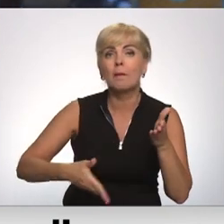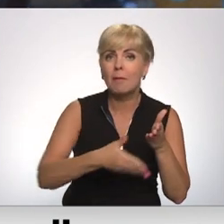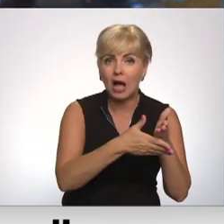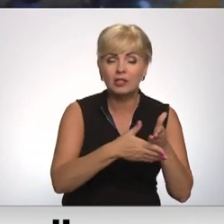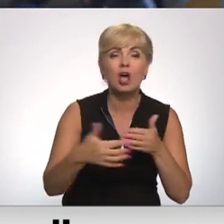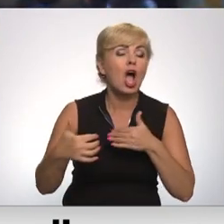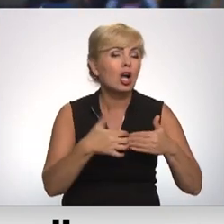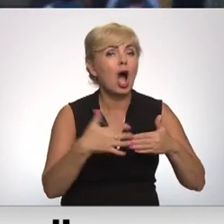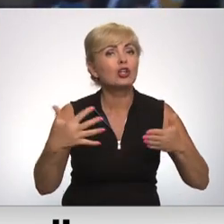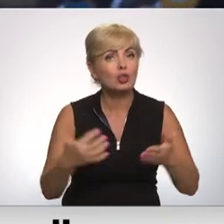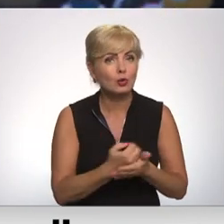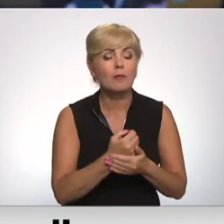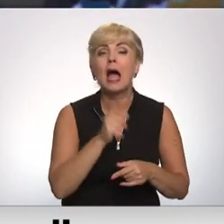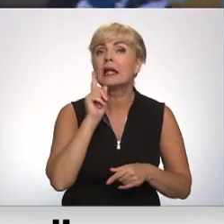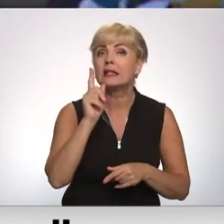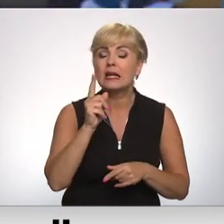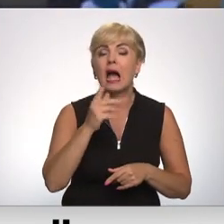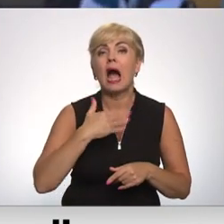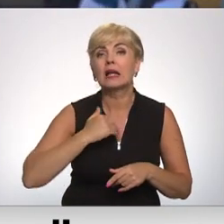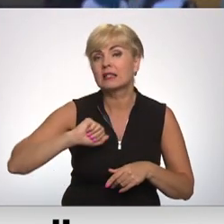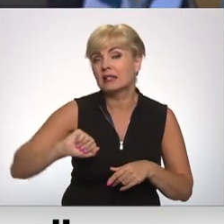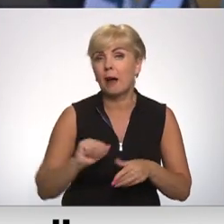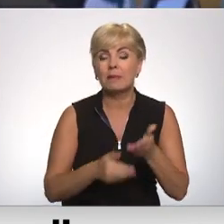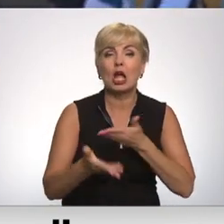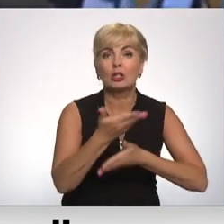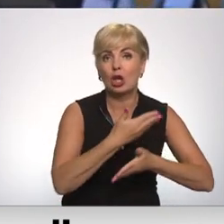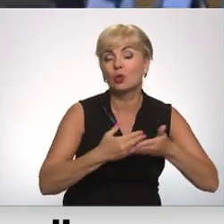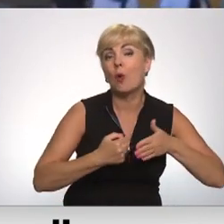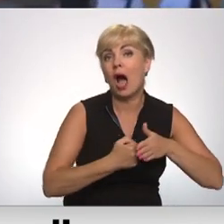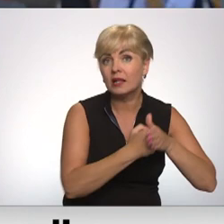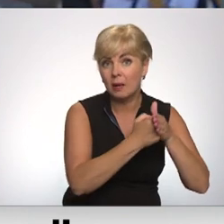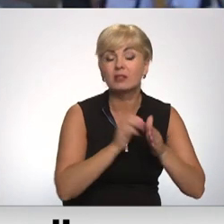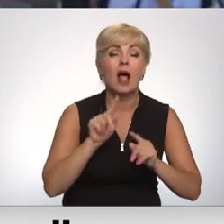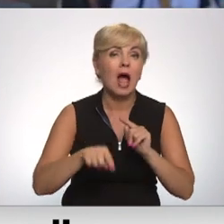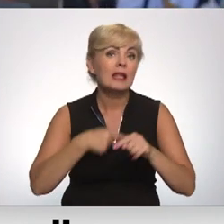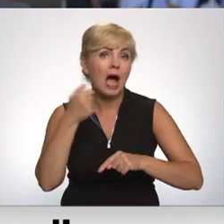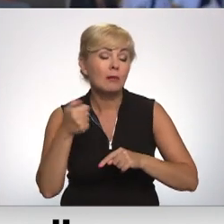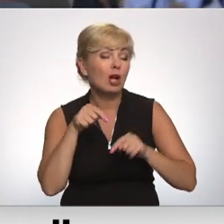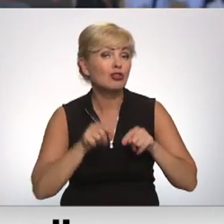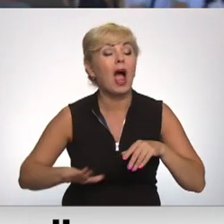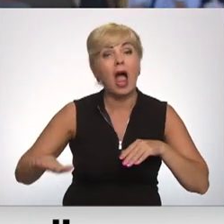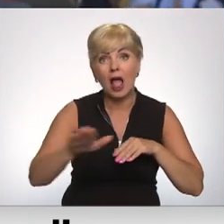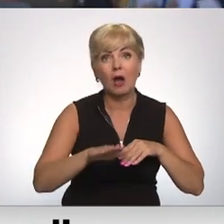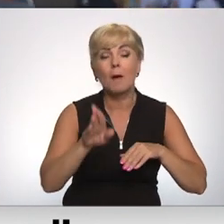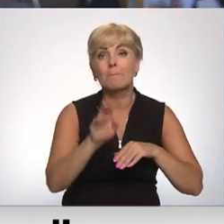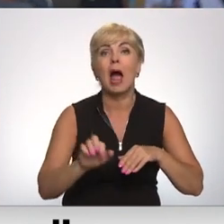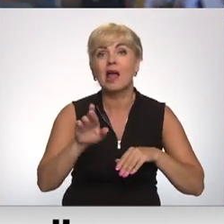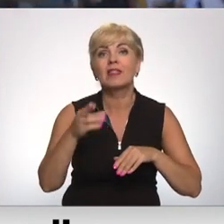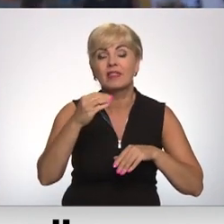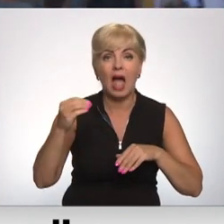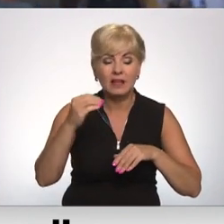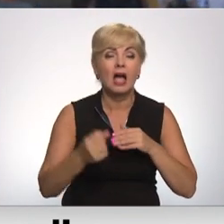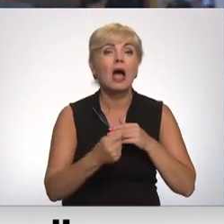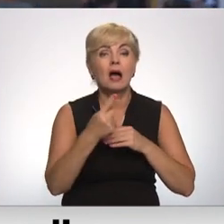būs uzvarams tikai un vienīgi ar sabiedroto atbalstu. Un, lai nākamgad šeit laukumā Maidanā varētu